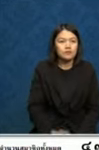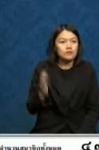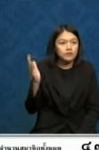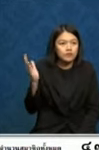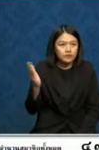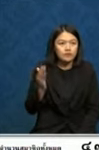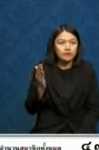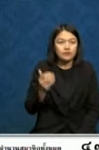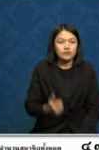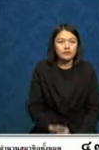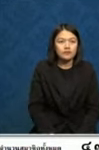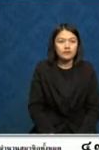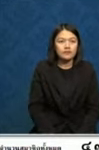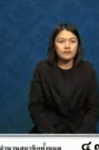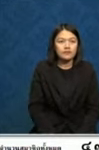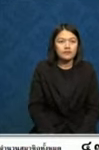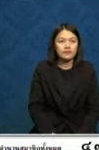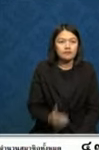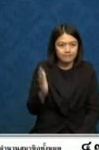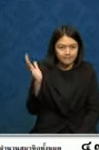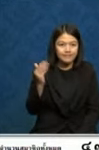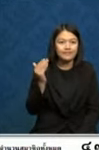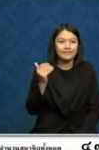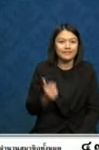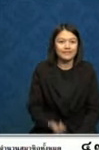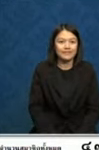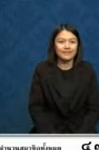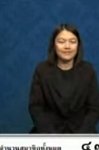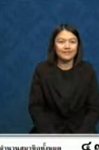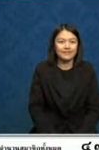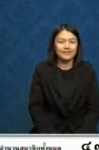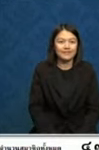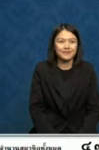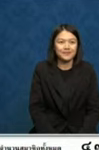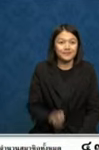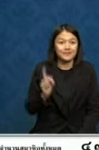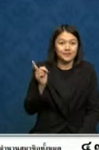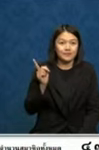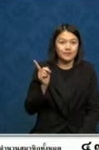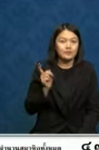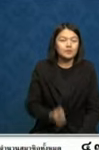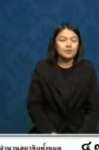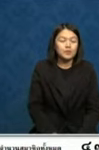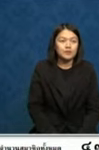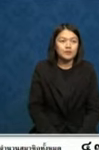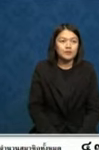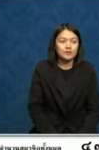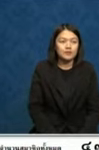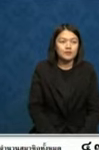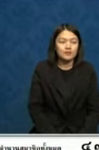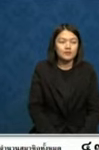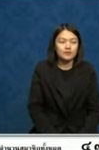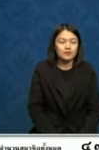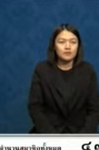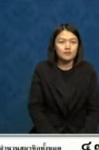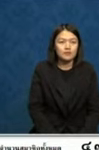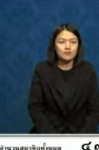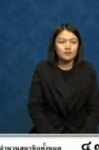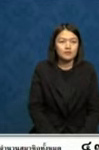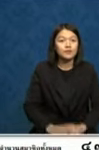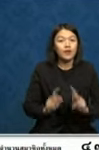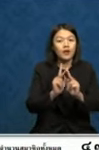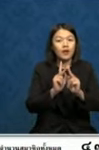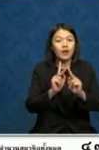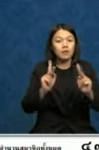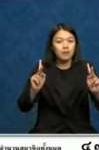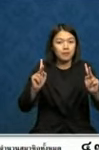ครับสไลด์ต่อไปอีกครับนี่นะครับเมื่อกี้ท่านกรรมาธิการท่านหนึ่ง